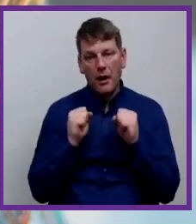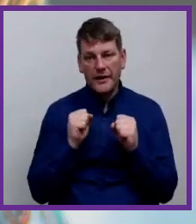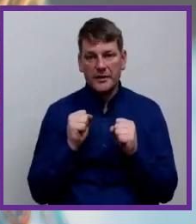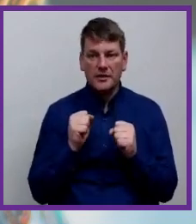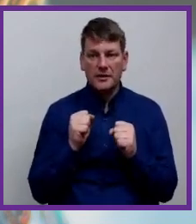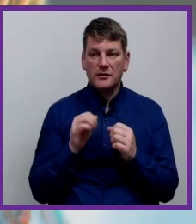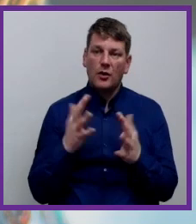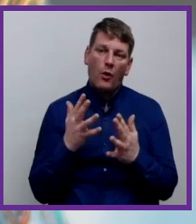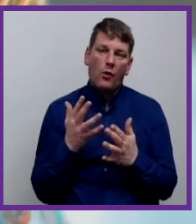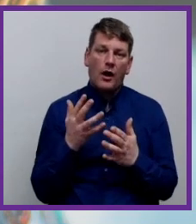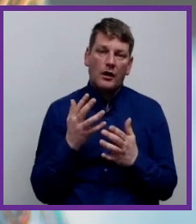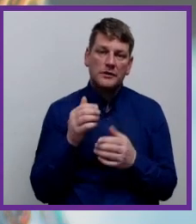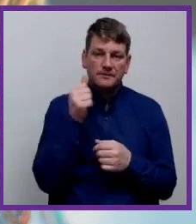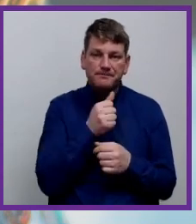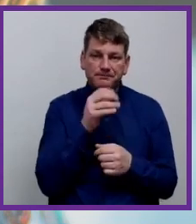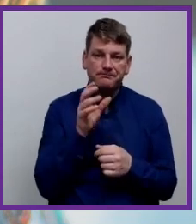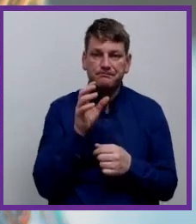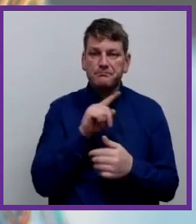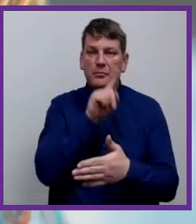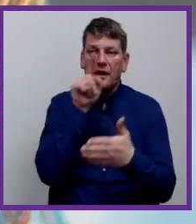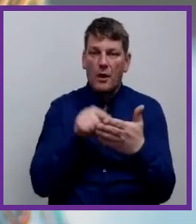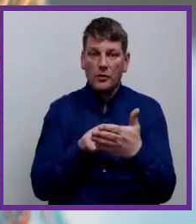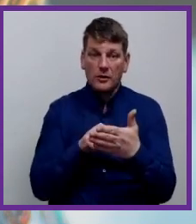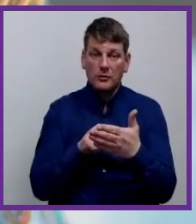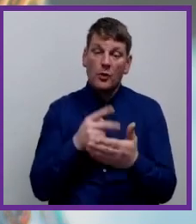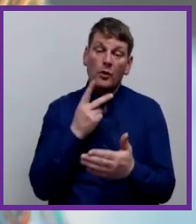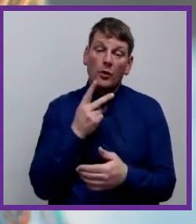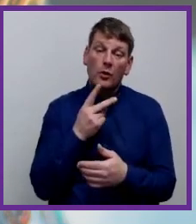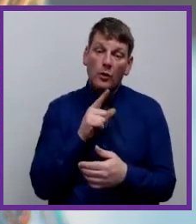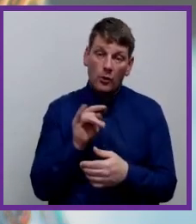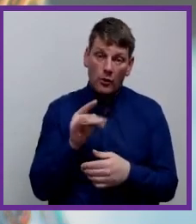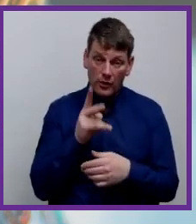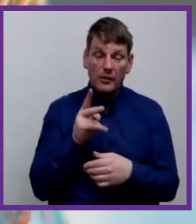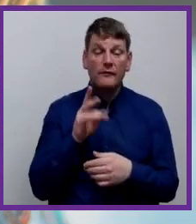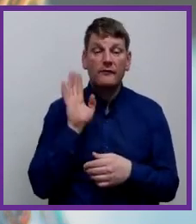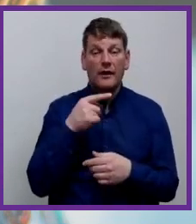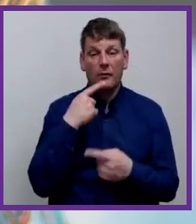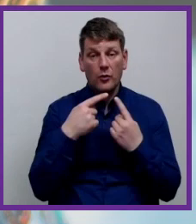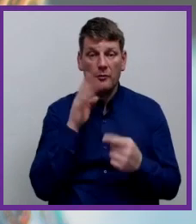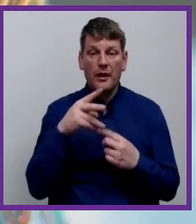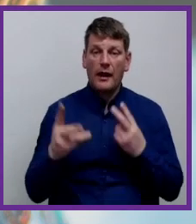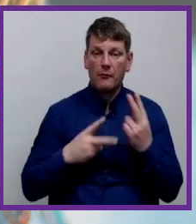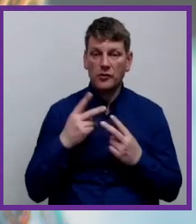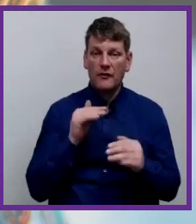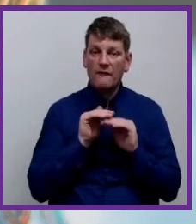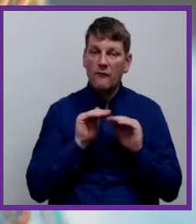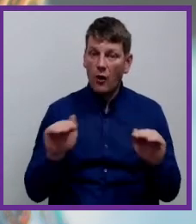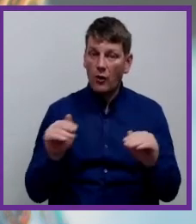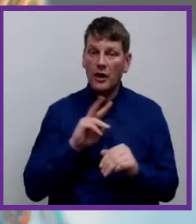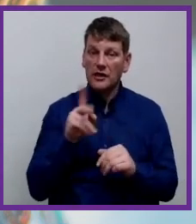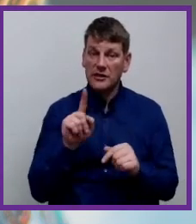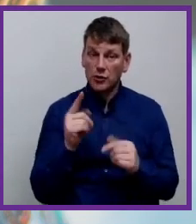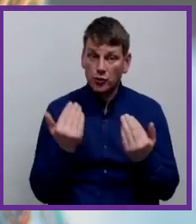ko arī slēptu pajautāt. Nu, lūk, un jā, mēs, protams, varam runāt arī par šo emocionālo fonu, kas ir šobrīd un